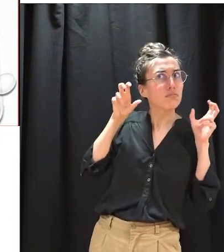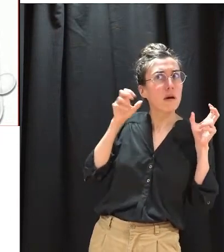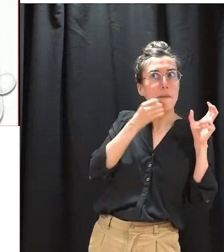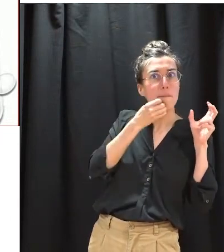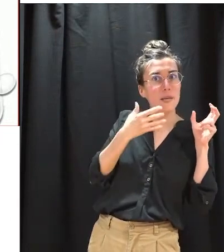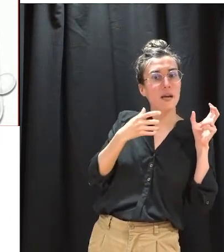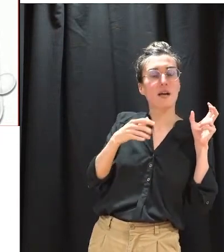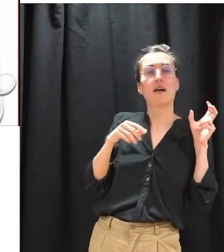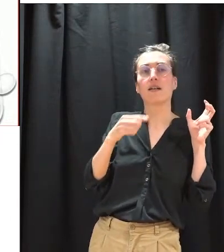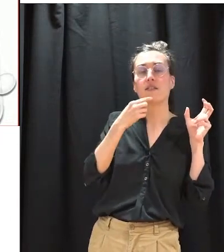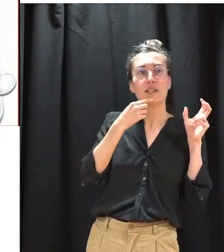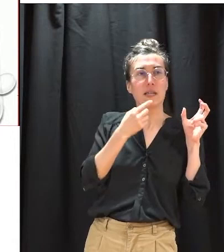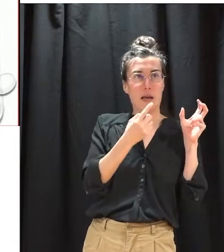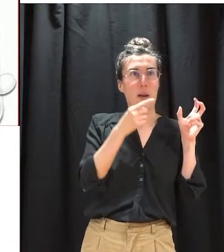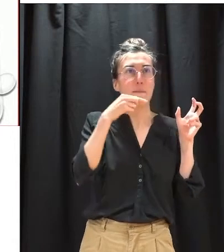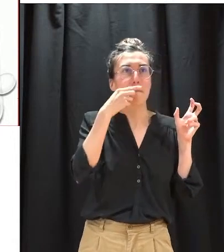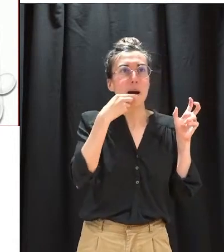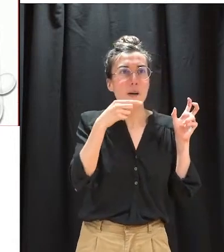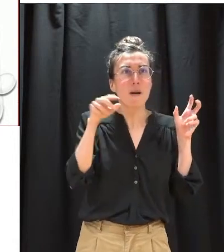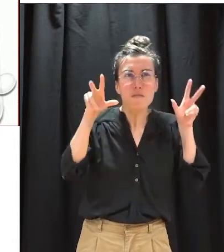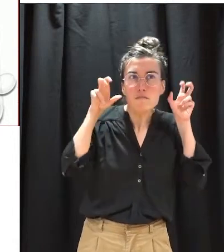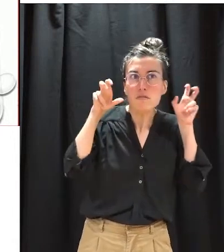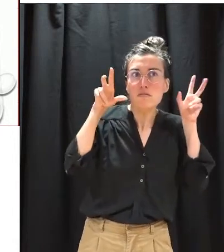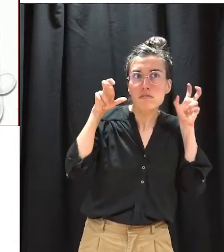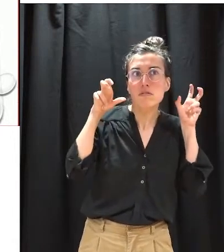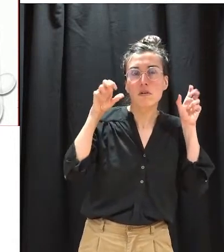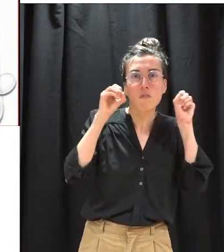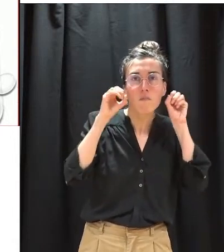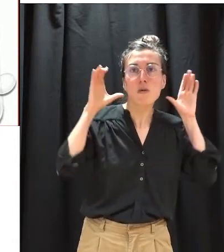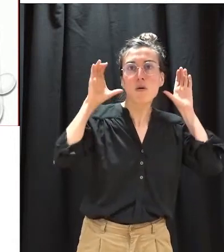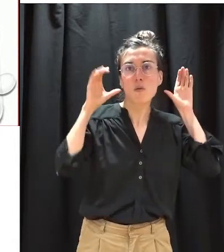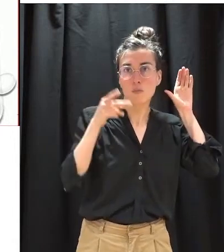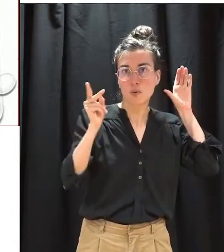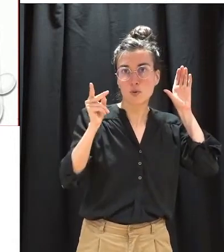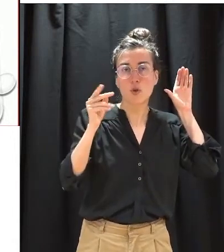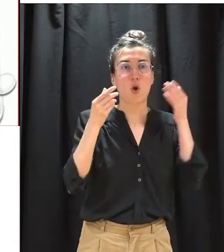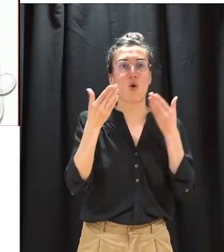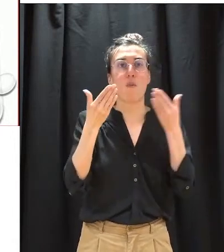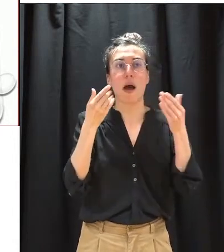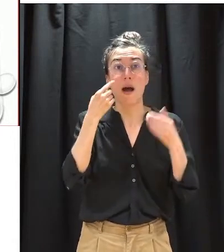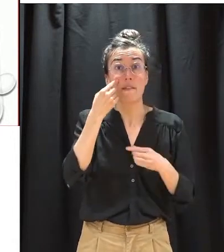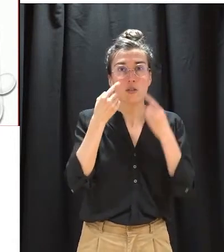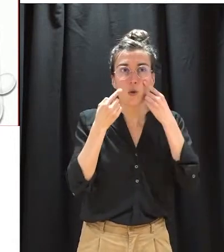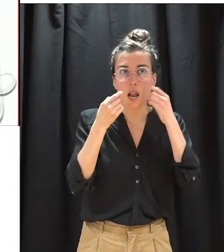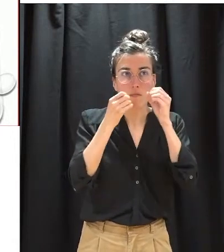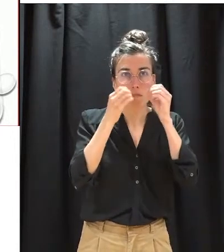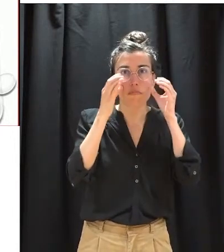pour percevoir la parole, plutôt que sur le visuel, donc la lecture labiale.